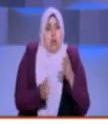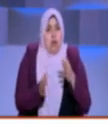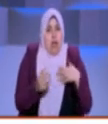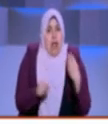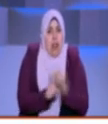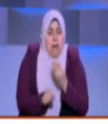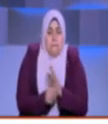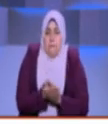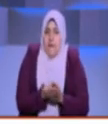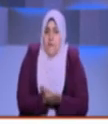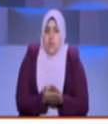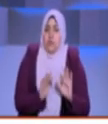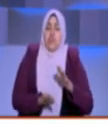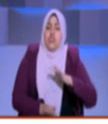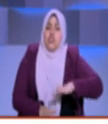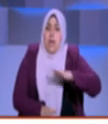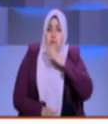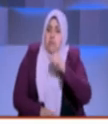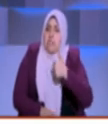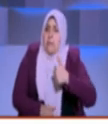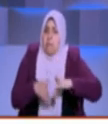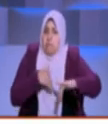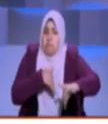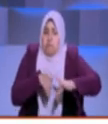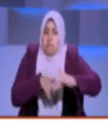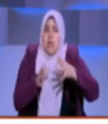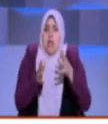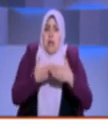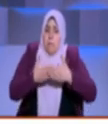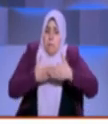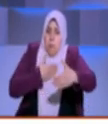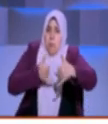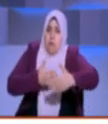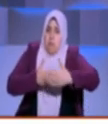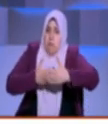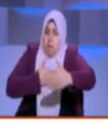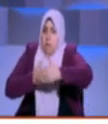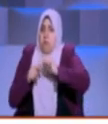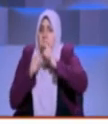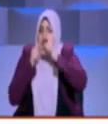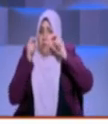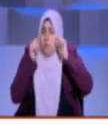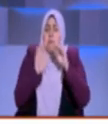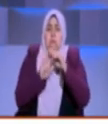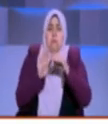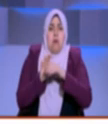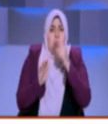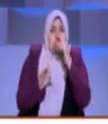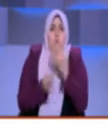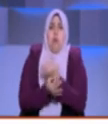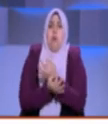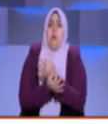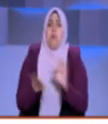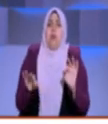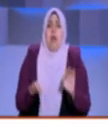الداخلية، التي وفرت على الموبايل أو على يعني على بإرسال الإيميلات إلى كل الناس،